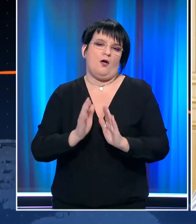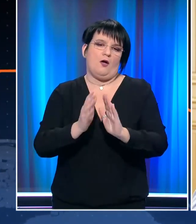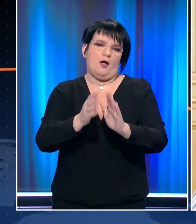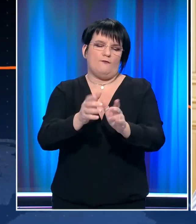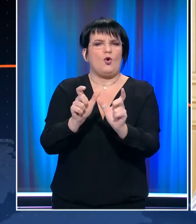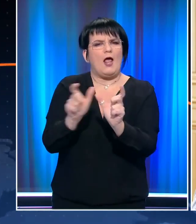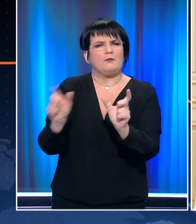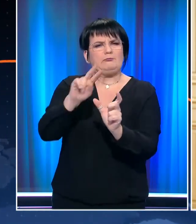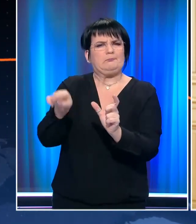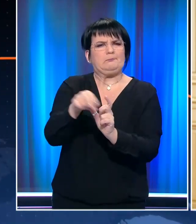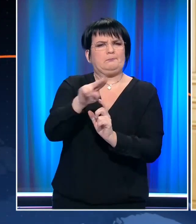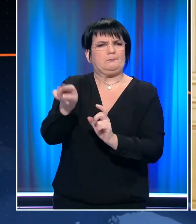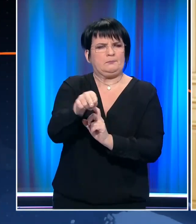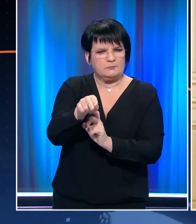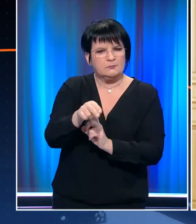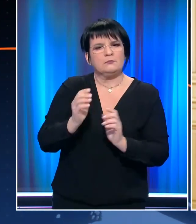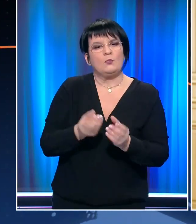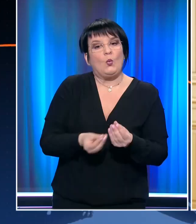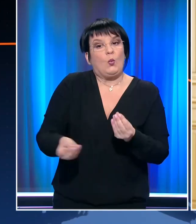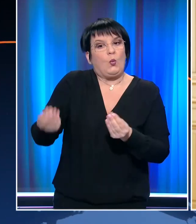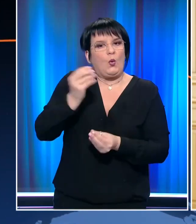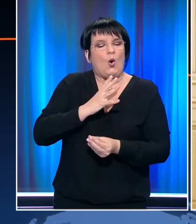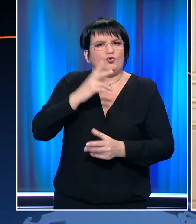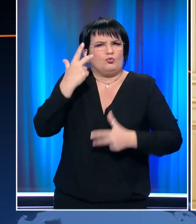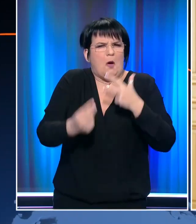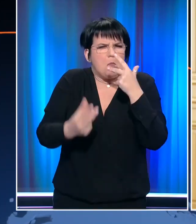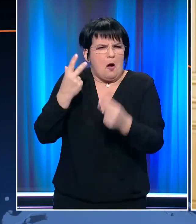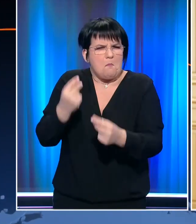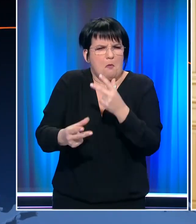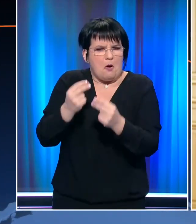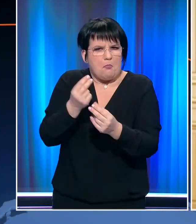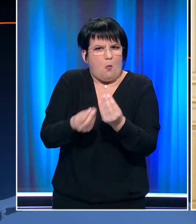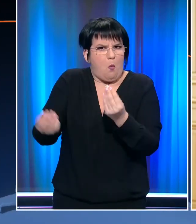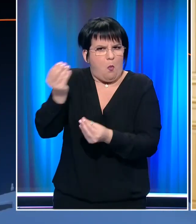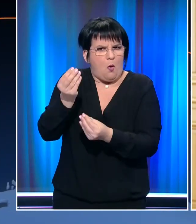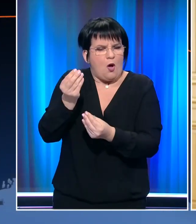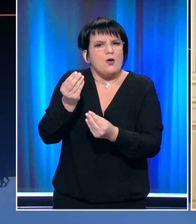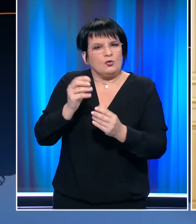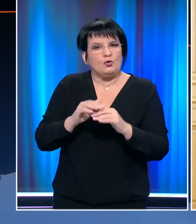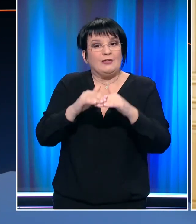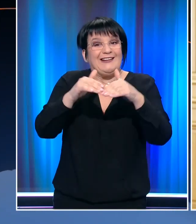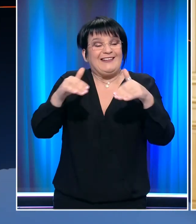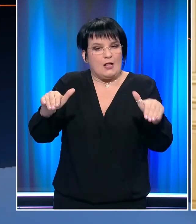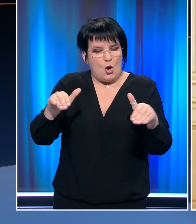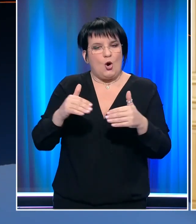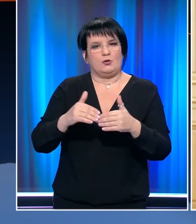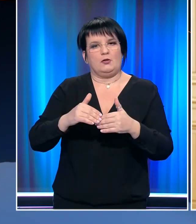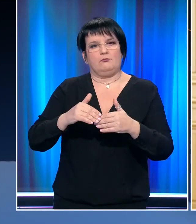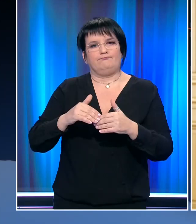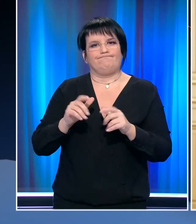οι περιορισμοί και όσο περισσότεροι πολίτες θα εμβολιάζονται, τόσο πιο κοντά θα έρχεται και το τέλος αυτής της μεγάλης